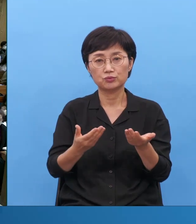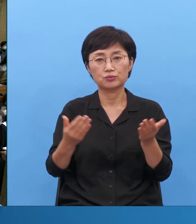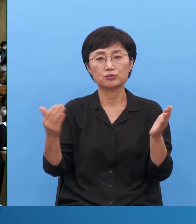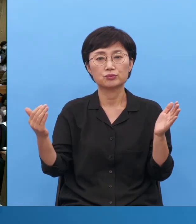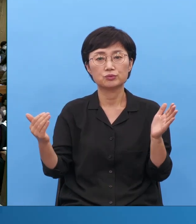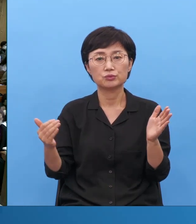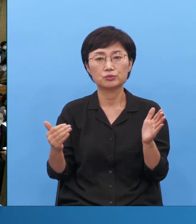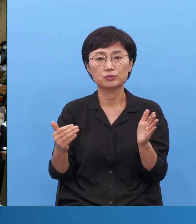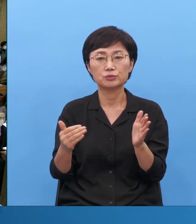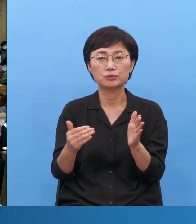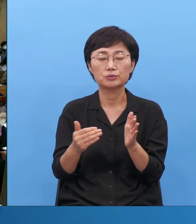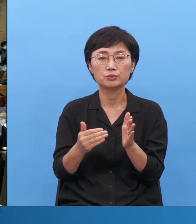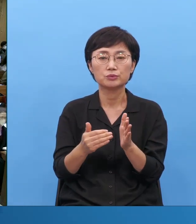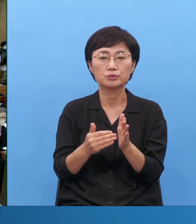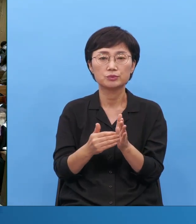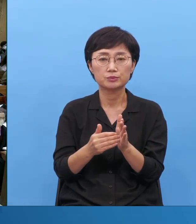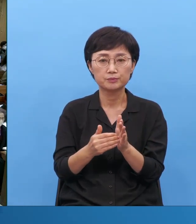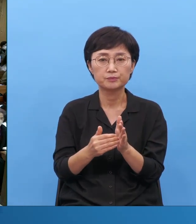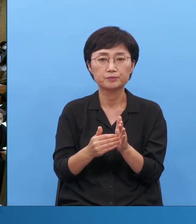내게 비추었네.